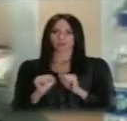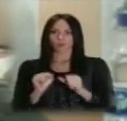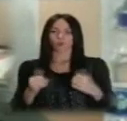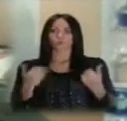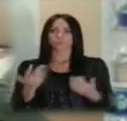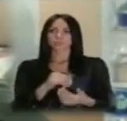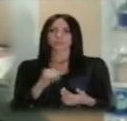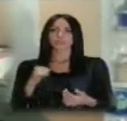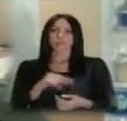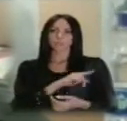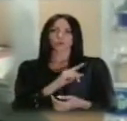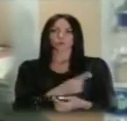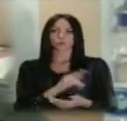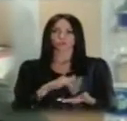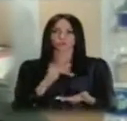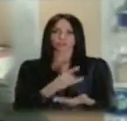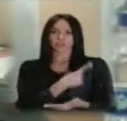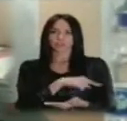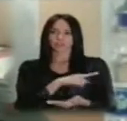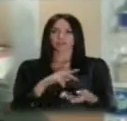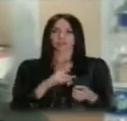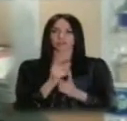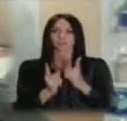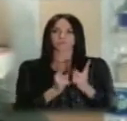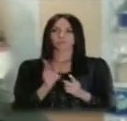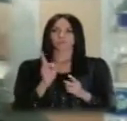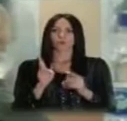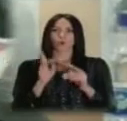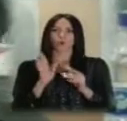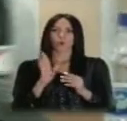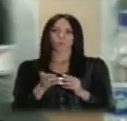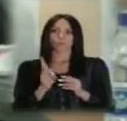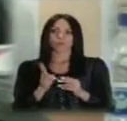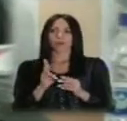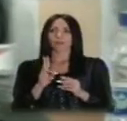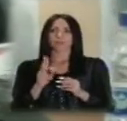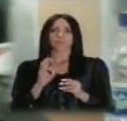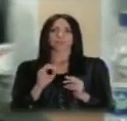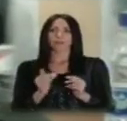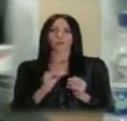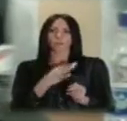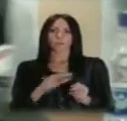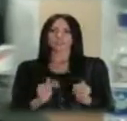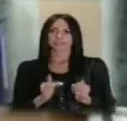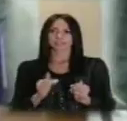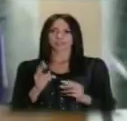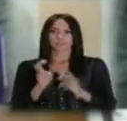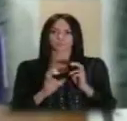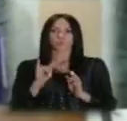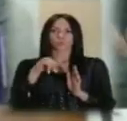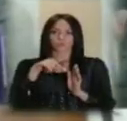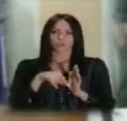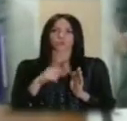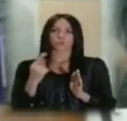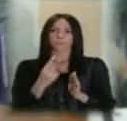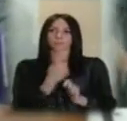лікарні, перетворені в комунальні комерційні підприємства, і в них же в їхній структурі знаходяться центри